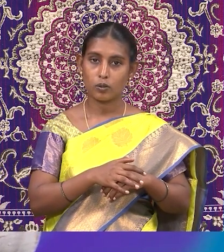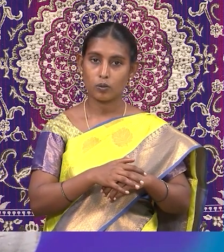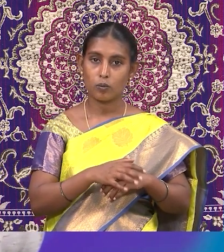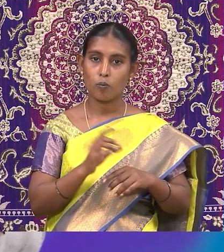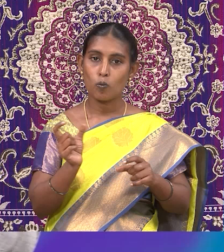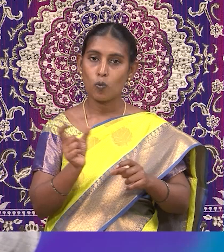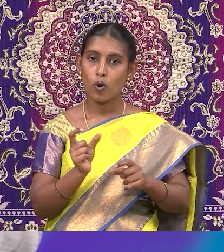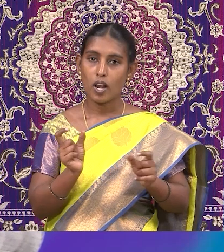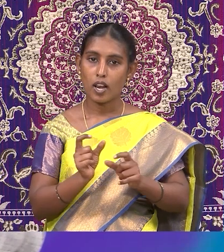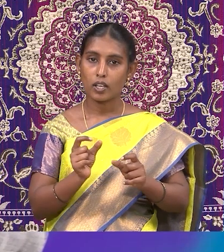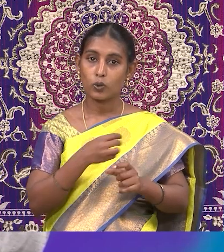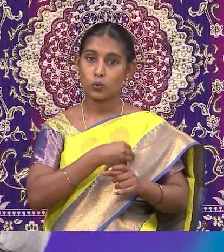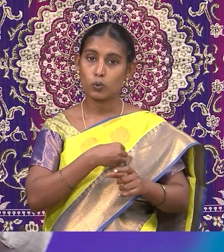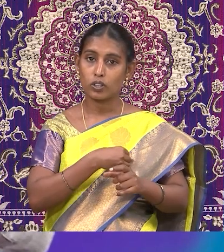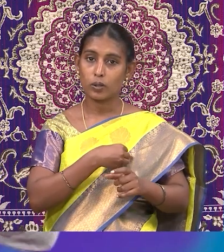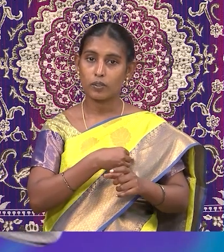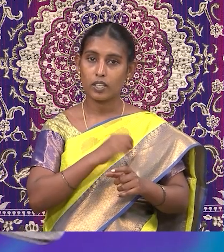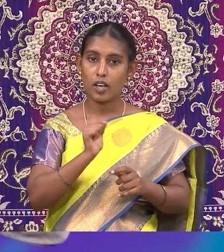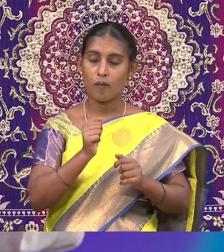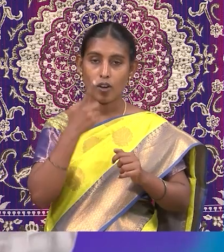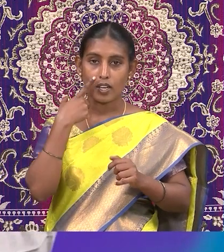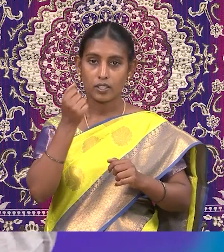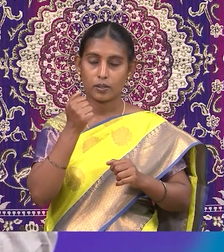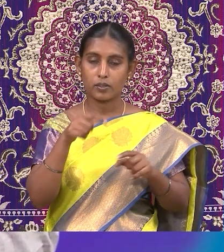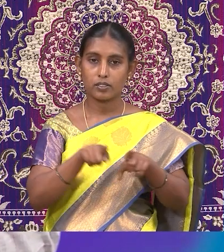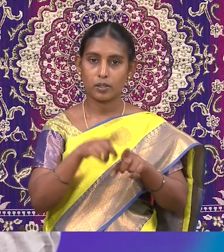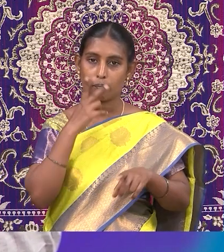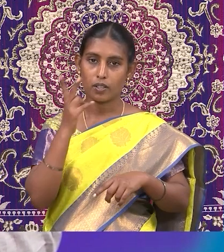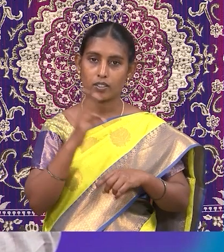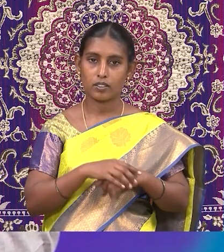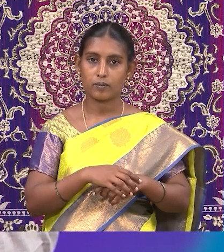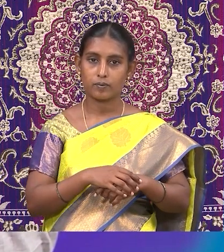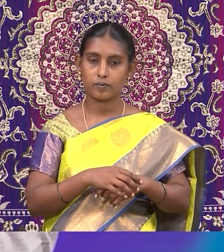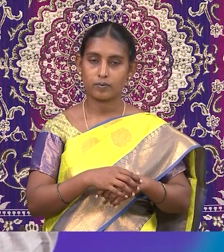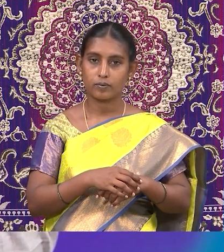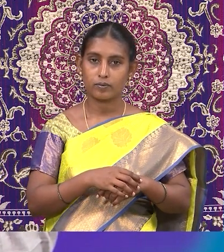மூலங்களை சூத்திர முறையில் எவ்வாறு கண்டுபிடிக்கலாம் என்று பார்க்க இருக்கின்றோம்.